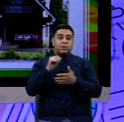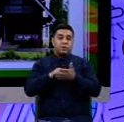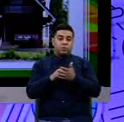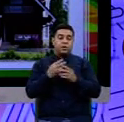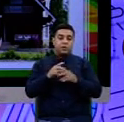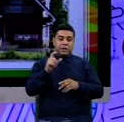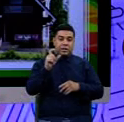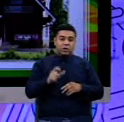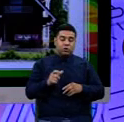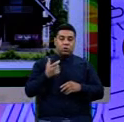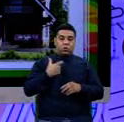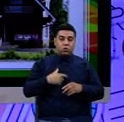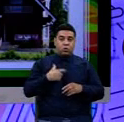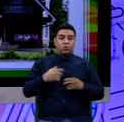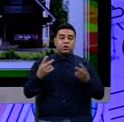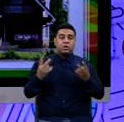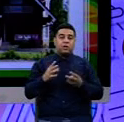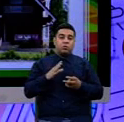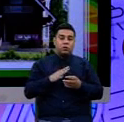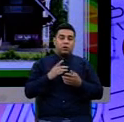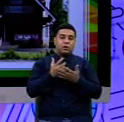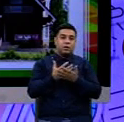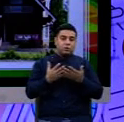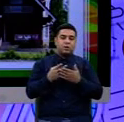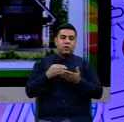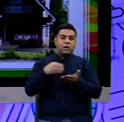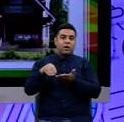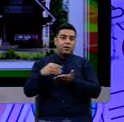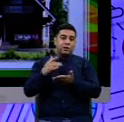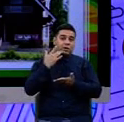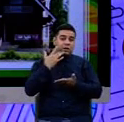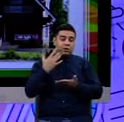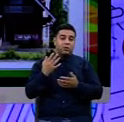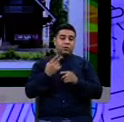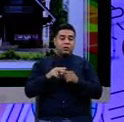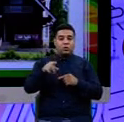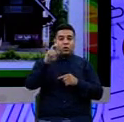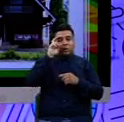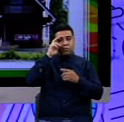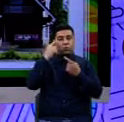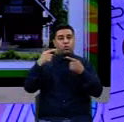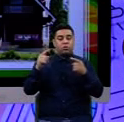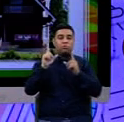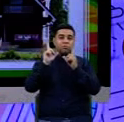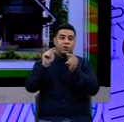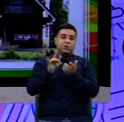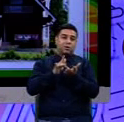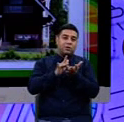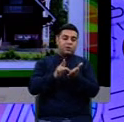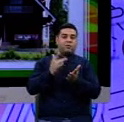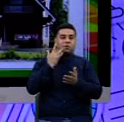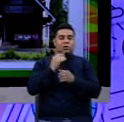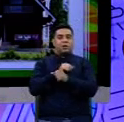insonning o'zi uchun kerakli bo'lgan narsalarni xarid qiladi va mana shunday davlatlarga borib maroqli